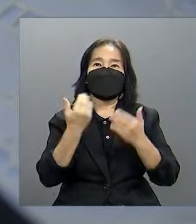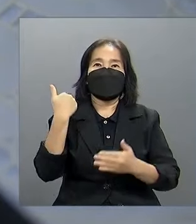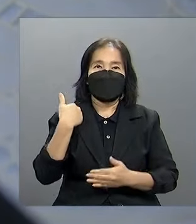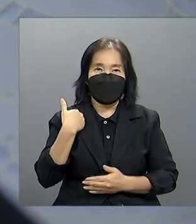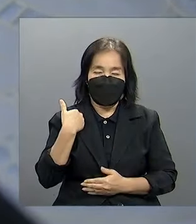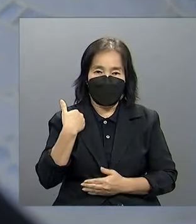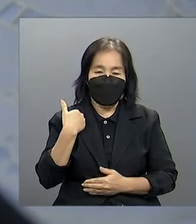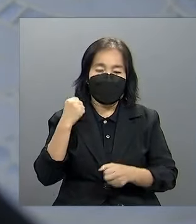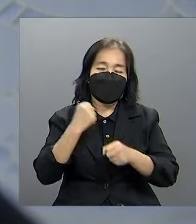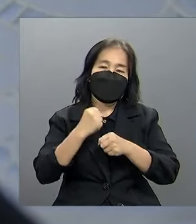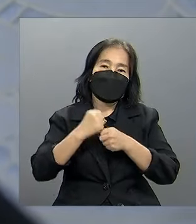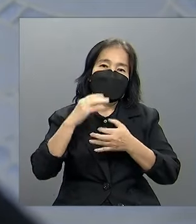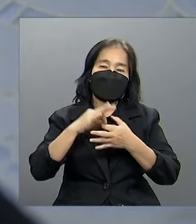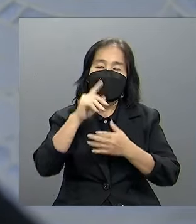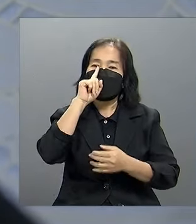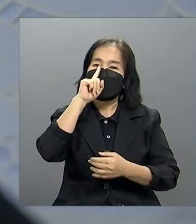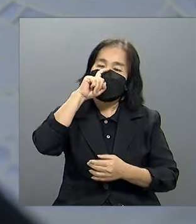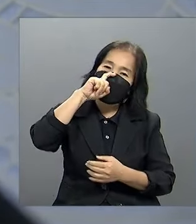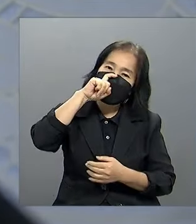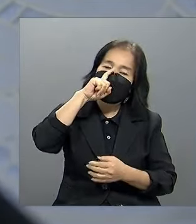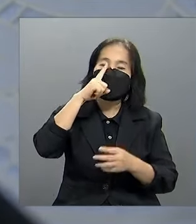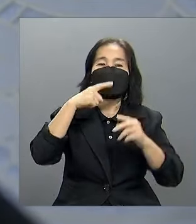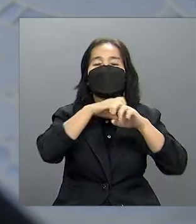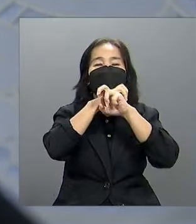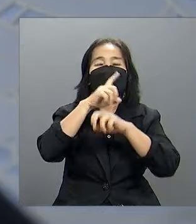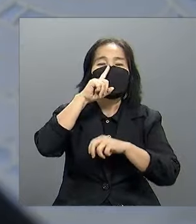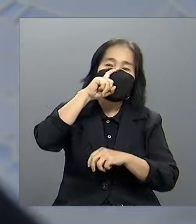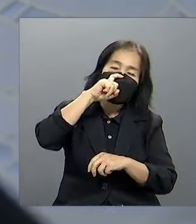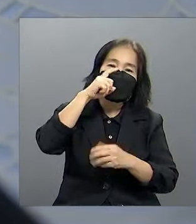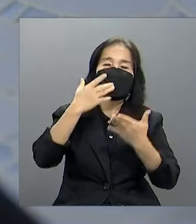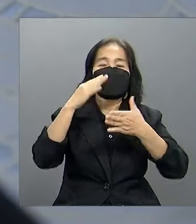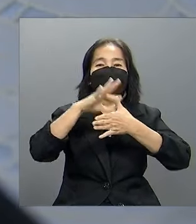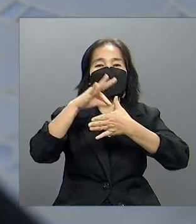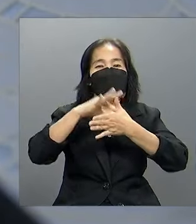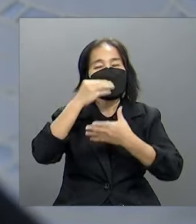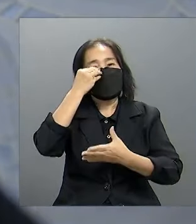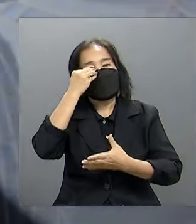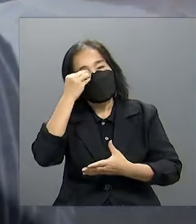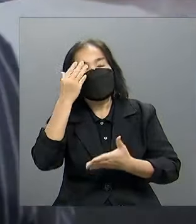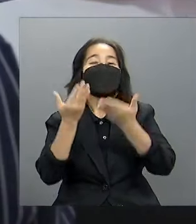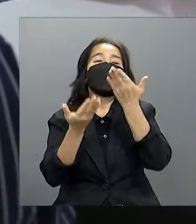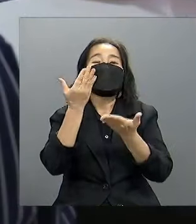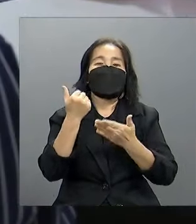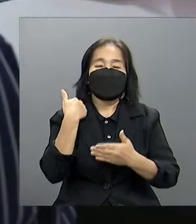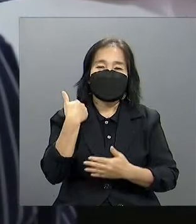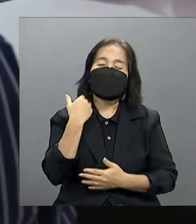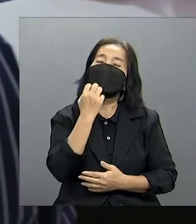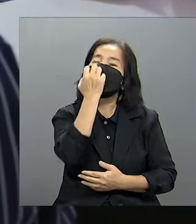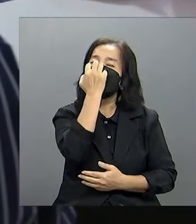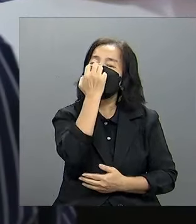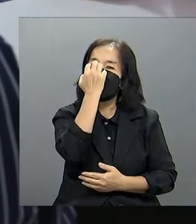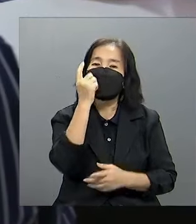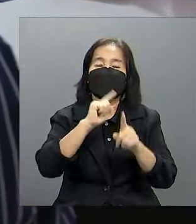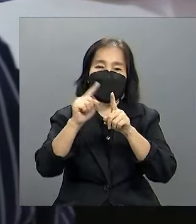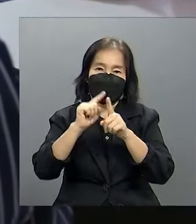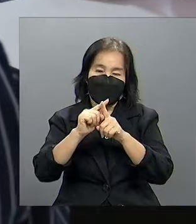ม ีเนื้องอกในจมูกหรือเปล่าอะไรเงี้ยเป็นต้นหรือว่าเป็นสาเหตุอื่นๆเลยที่ทำให้คัดจมูกหรือเปล่าอะไรเงี้ยค่ะคุณหมอเขาก็จะตรวจดูว่